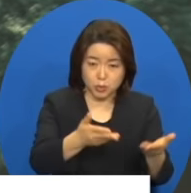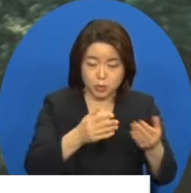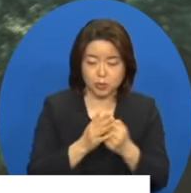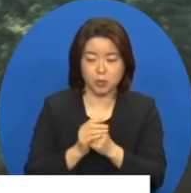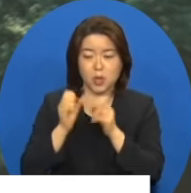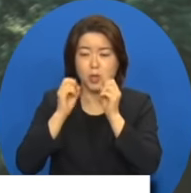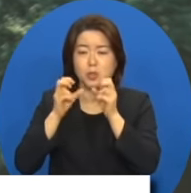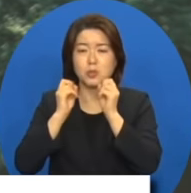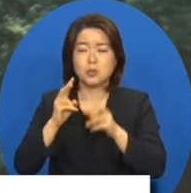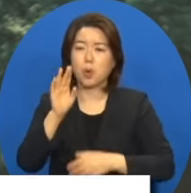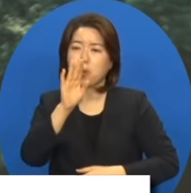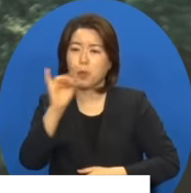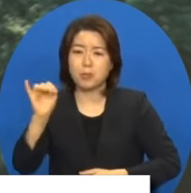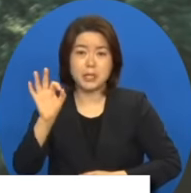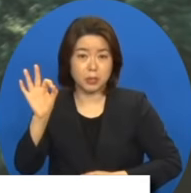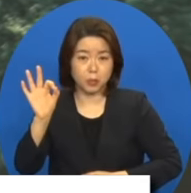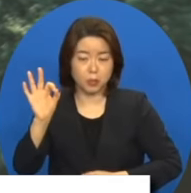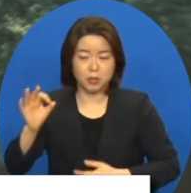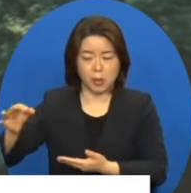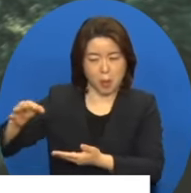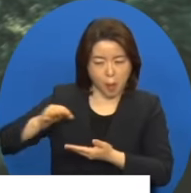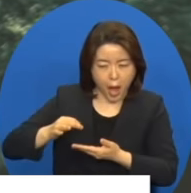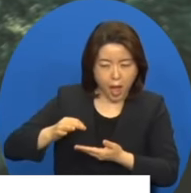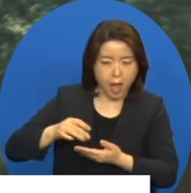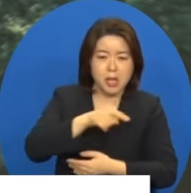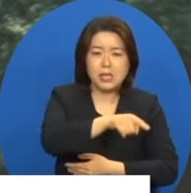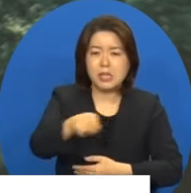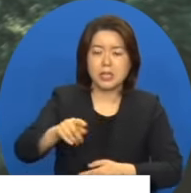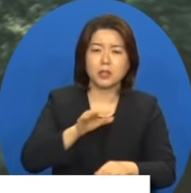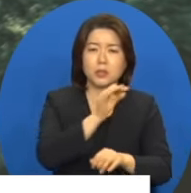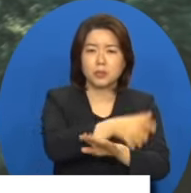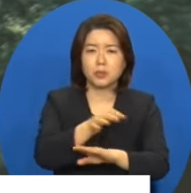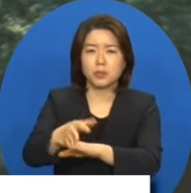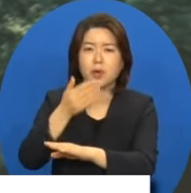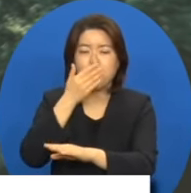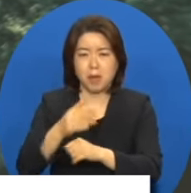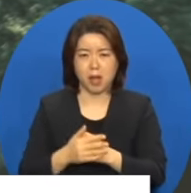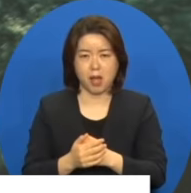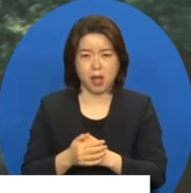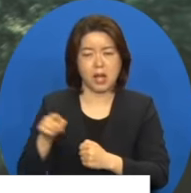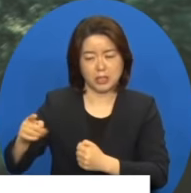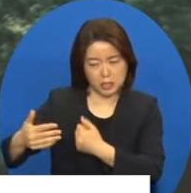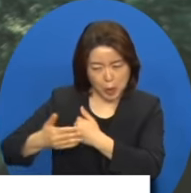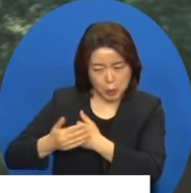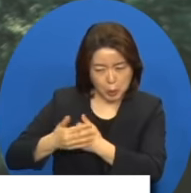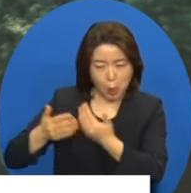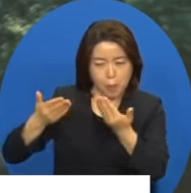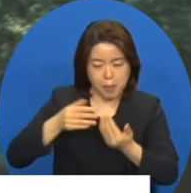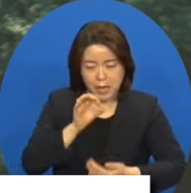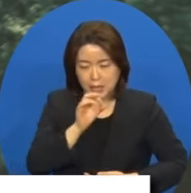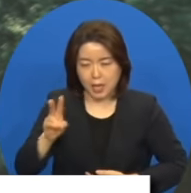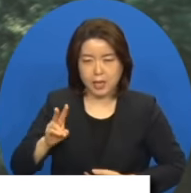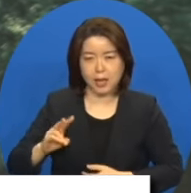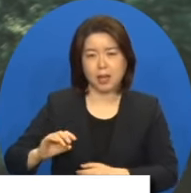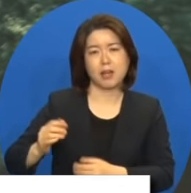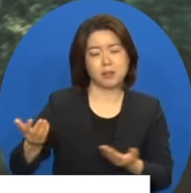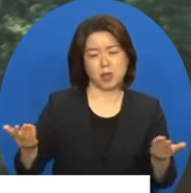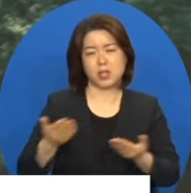할 수 있었습니다. 그렇게 도움을 받아서 살았고 사역도 했습니다. 제 어릴 때